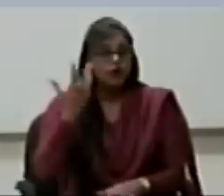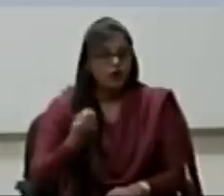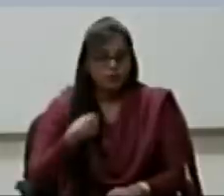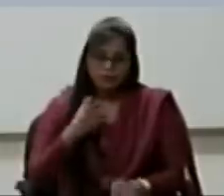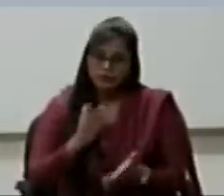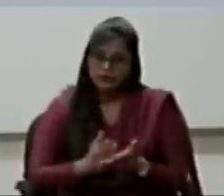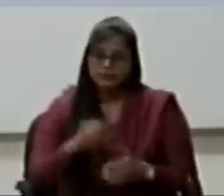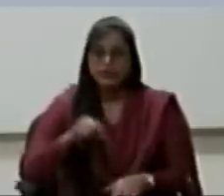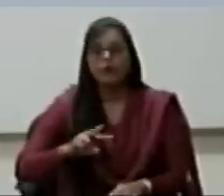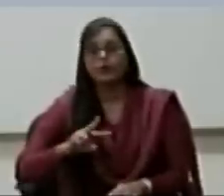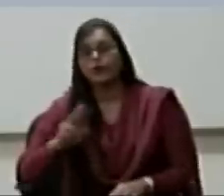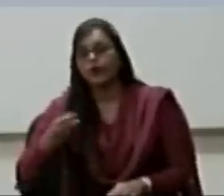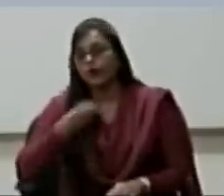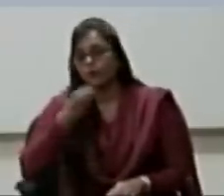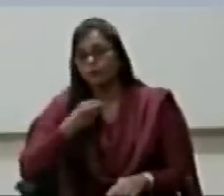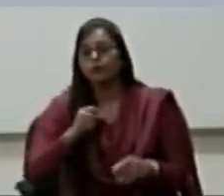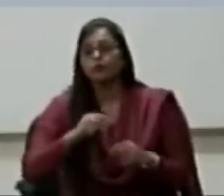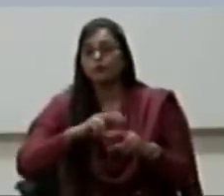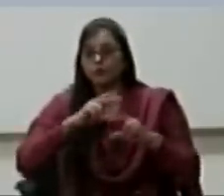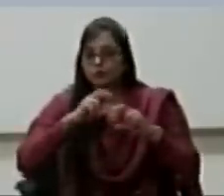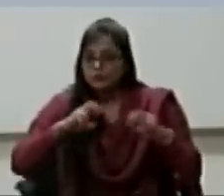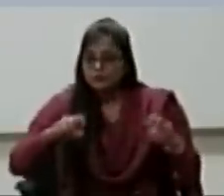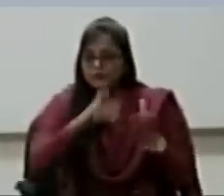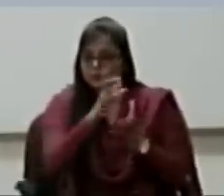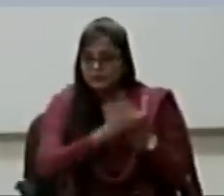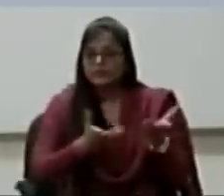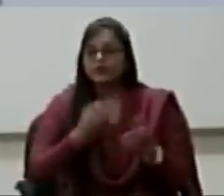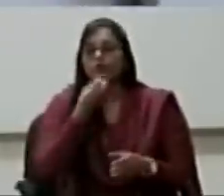এখন মহাপরিচালক মহোদয় আপনাদেরকে বিস্তারিত অন্যান্য বিষয়গুলো অবগত করবেন।